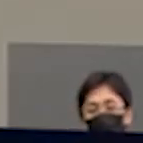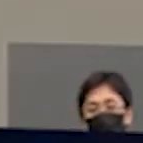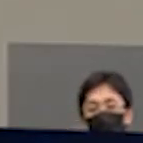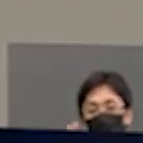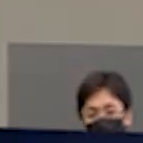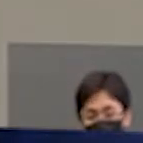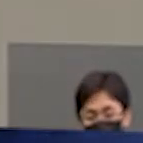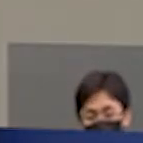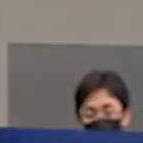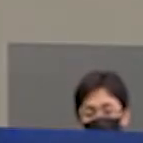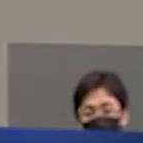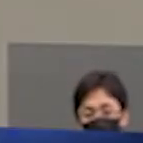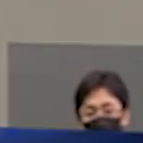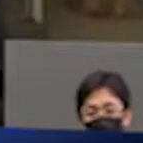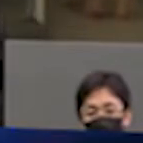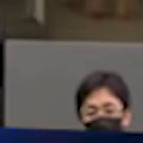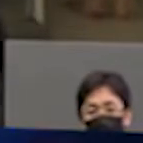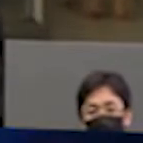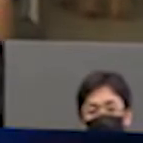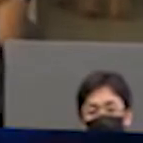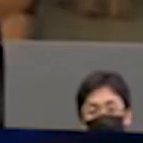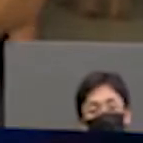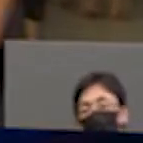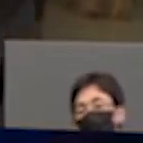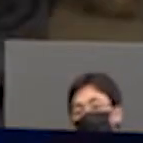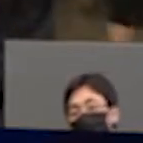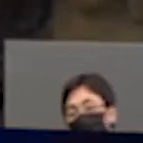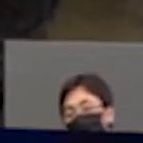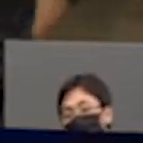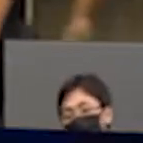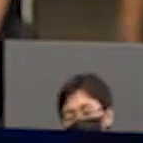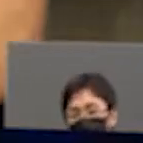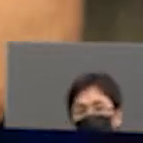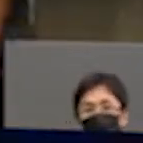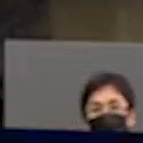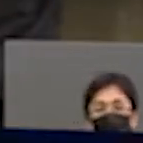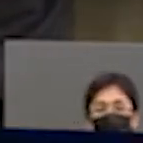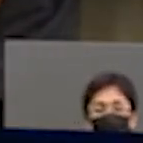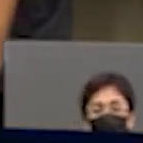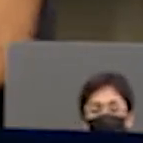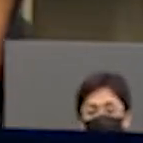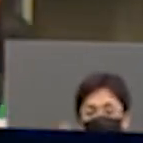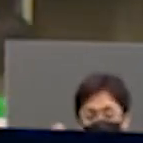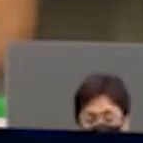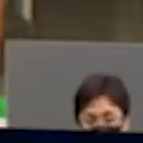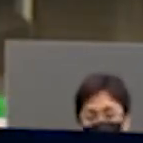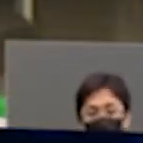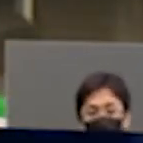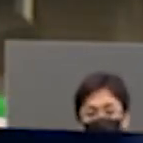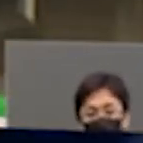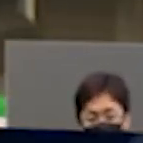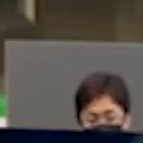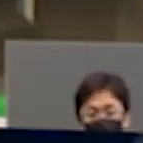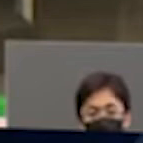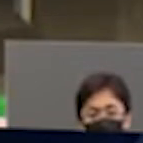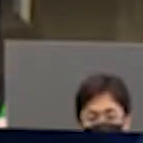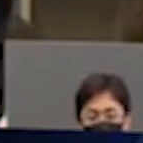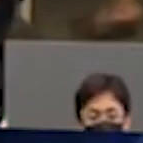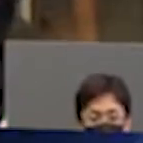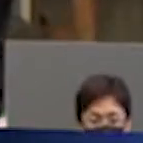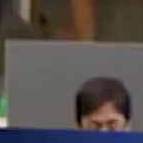ที่เขาเติมเงินให้เข้าไปให้ 200บาทเป็นเวลา 2เดือนก็คือเดือน